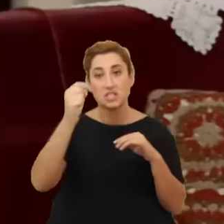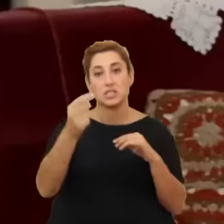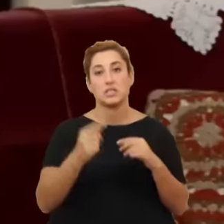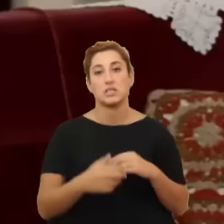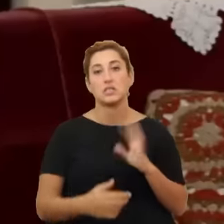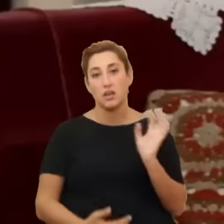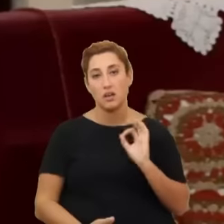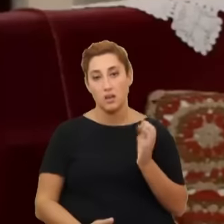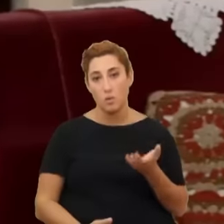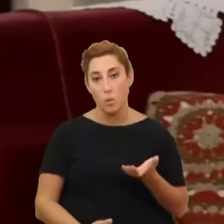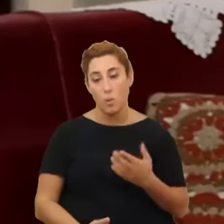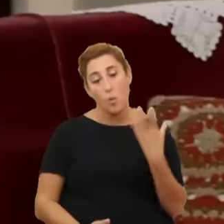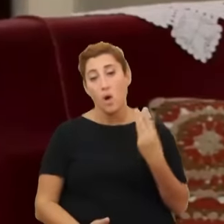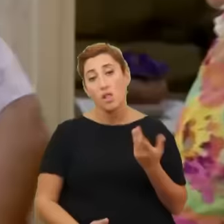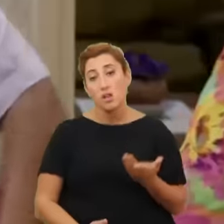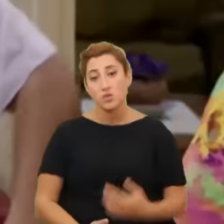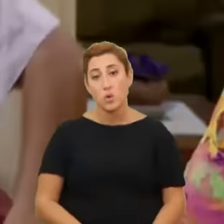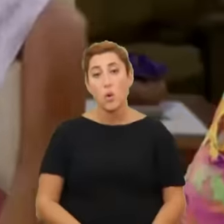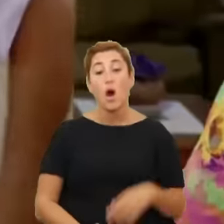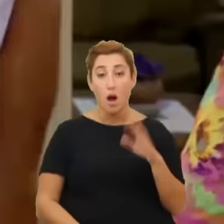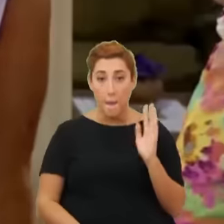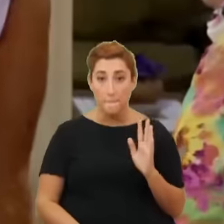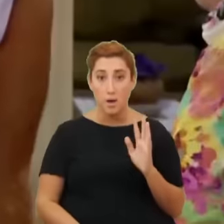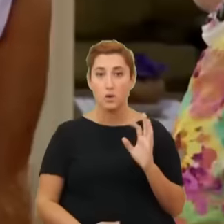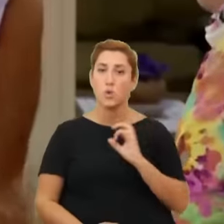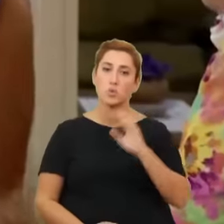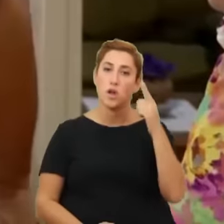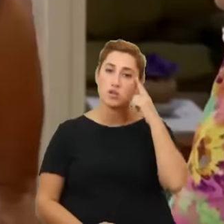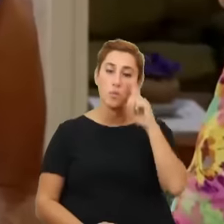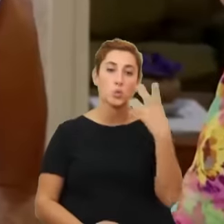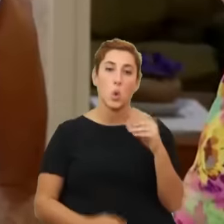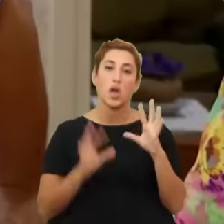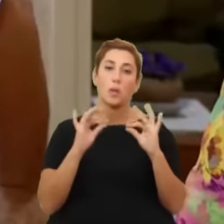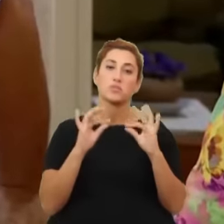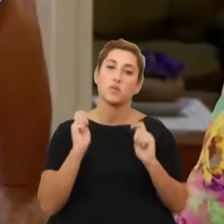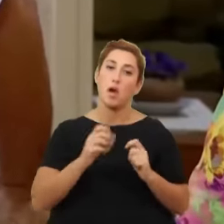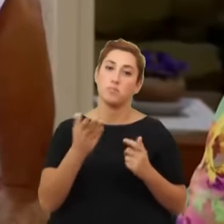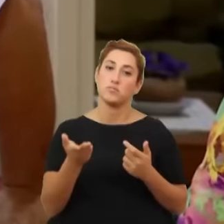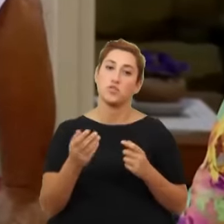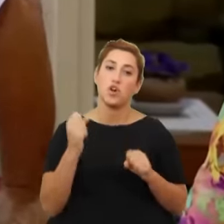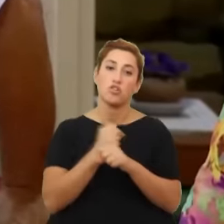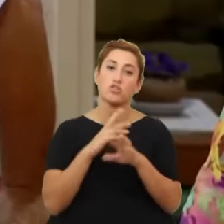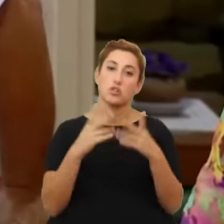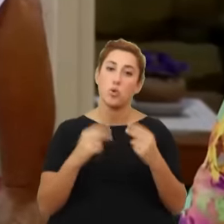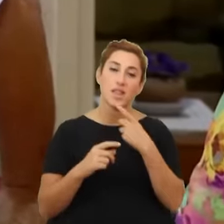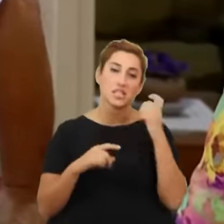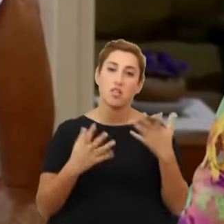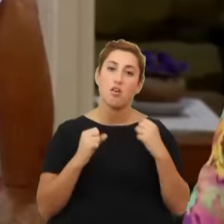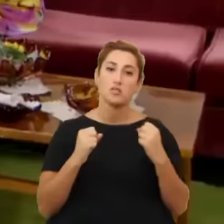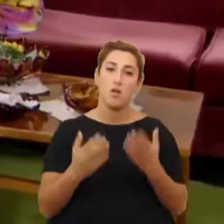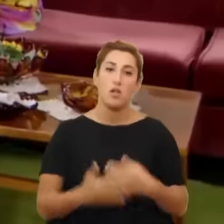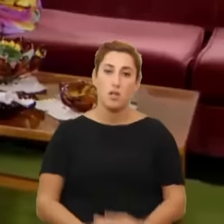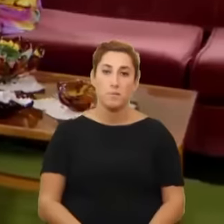ya. Tabii olacak o. Fakat helal olsun Japonlara. Çok iyi yapıştırıcı yapmışlar. Taş gibi oldu ya. Eskisinden